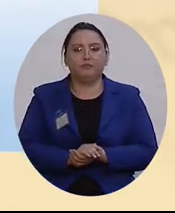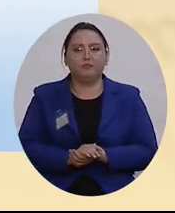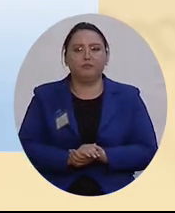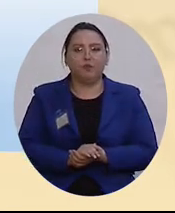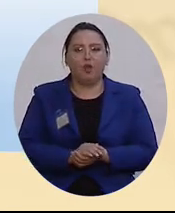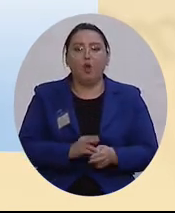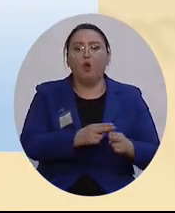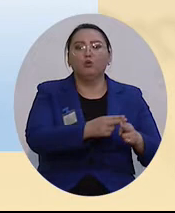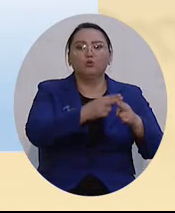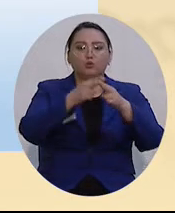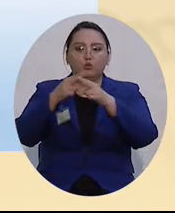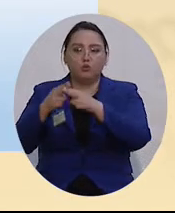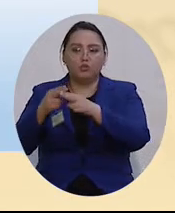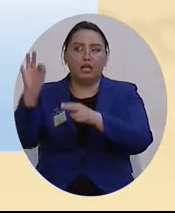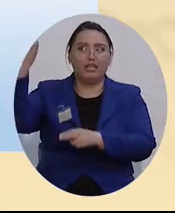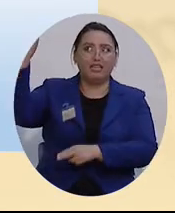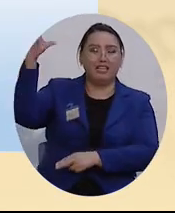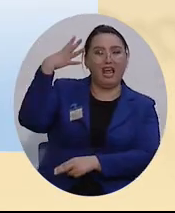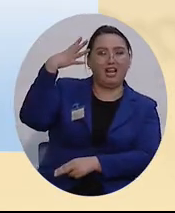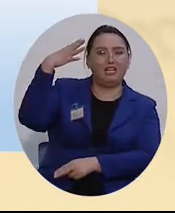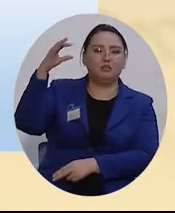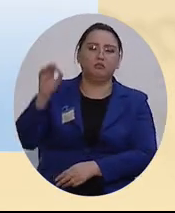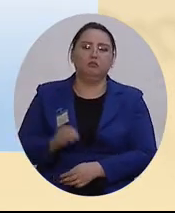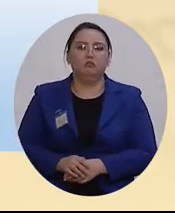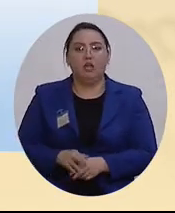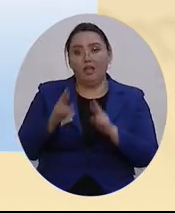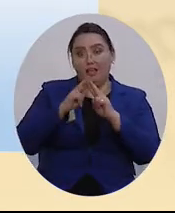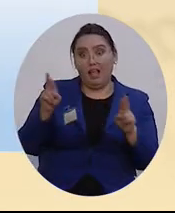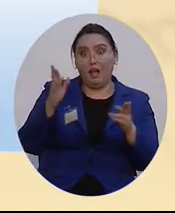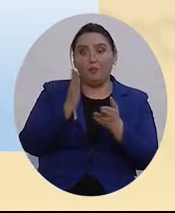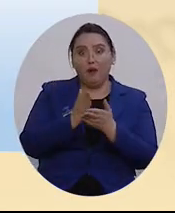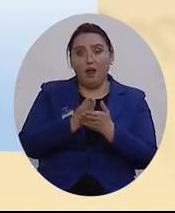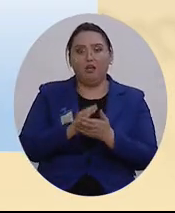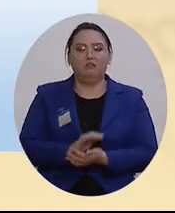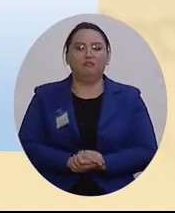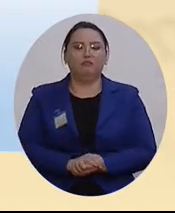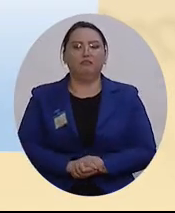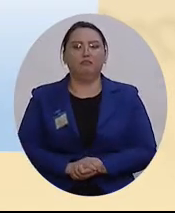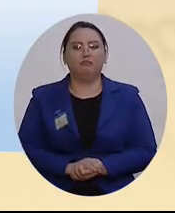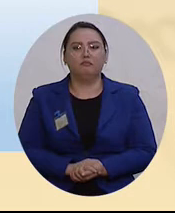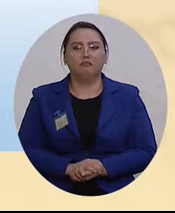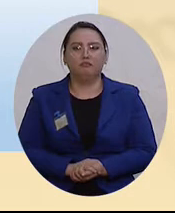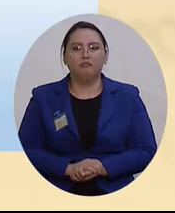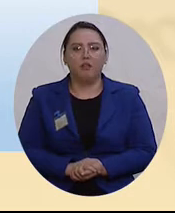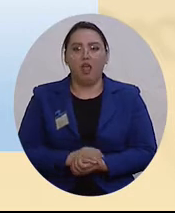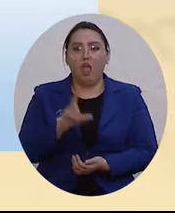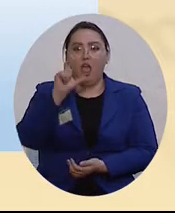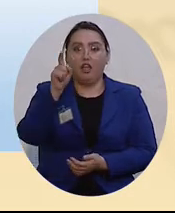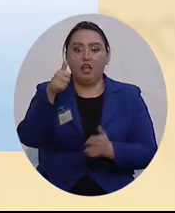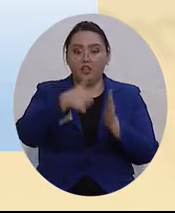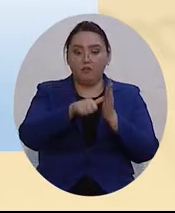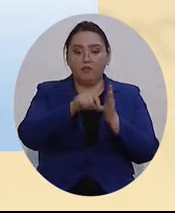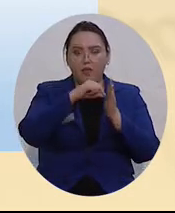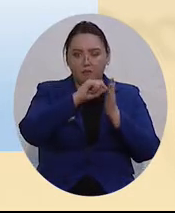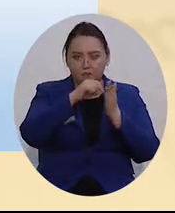тус бүр гэдгээс бас ямар ялгаа байх вэ гэдгийг бас санаж эхээ хөрвүүлээрэ. За эхээ дэвтэртээ хөрвүүлж үчээрэй